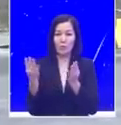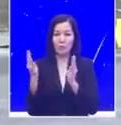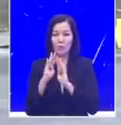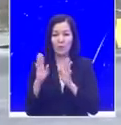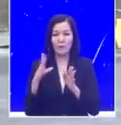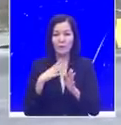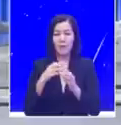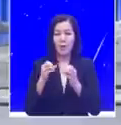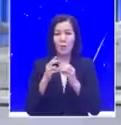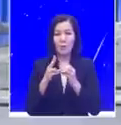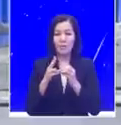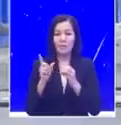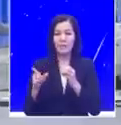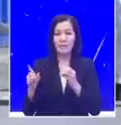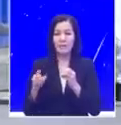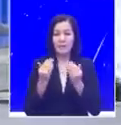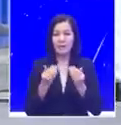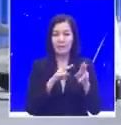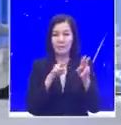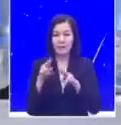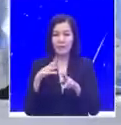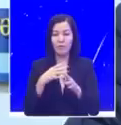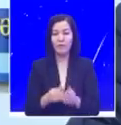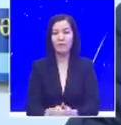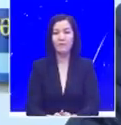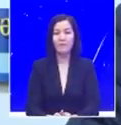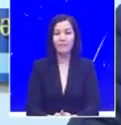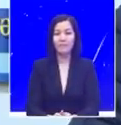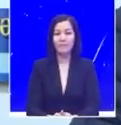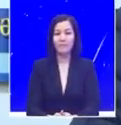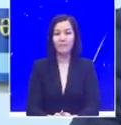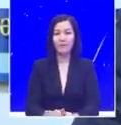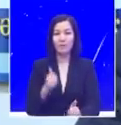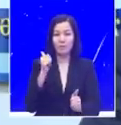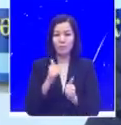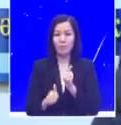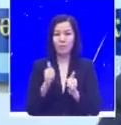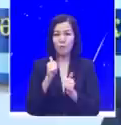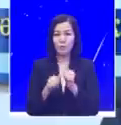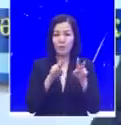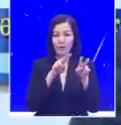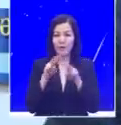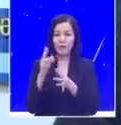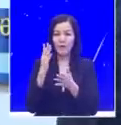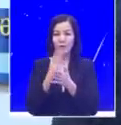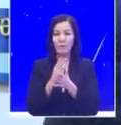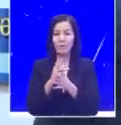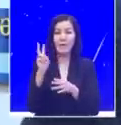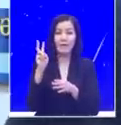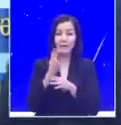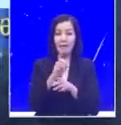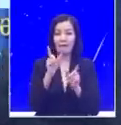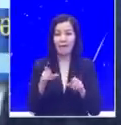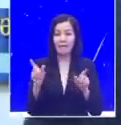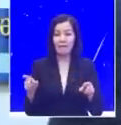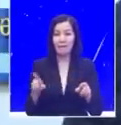жіберіліпті. 12-сі қазір мамандар бақылауында. Бұл жерде қадағалап отырмыз. Келген адамдарды Алтын көл арқылы